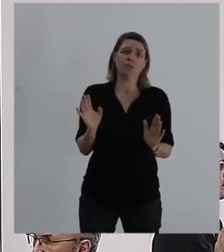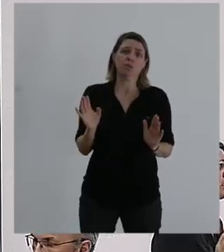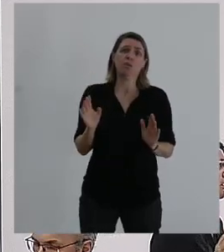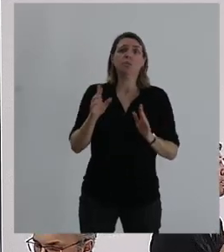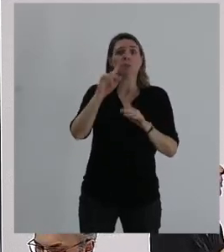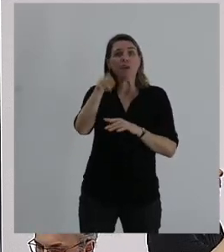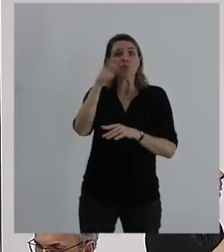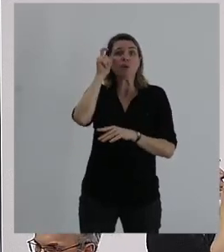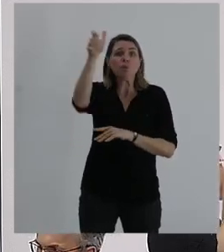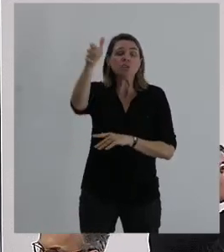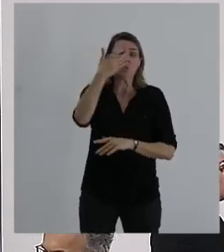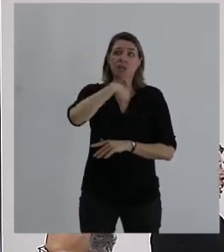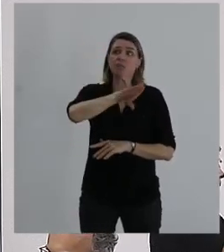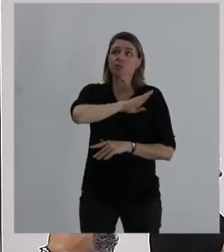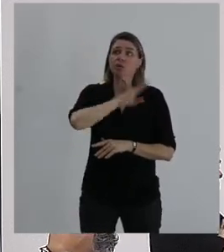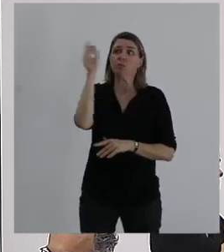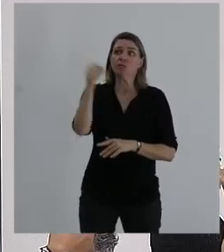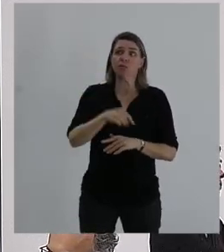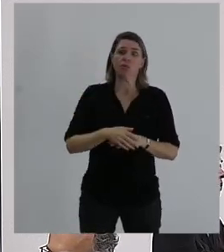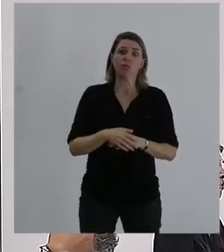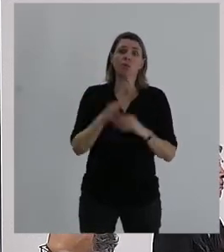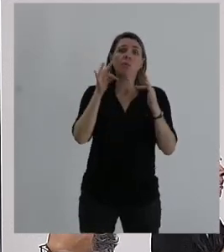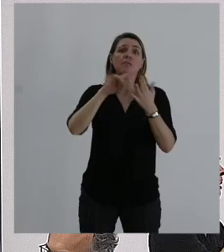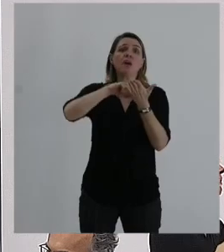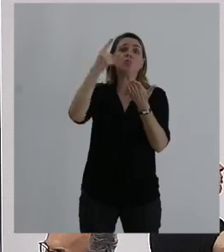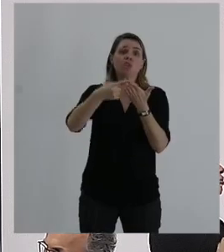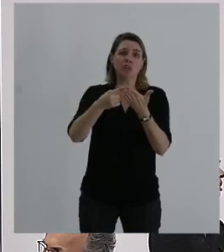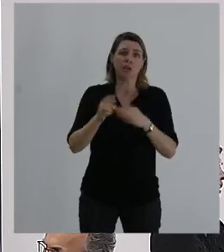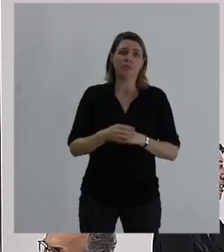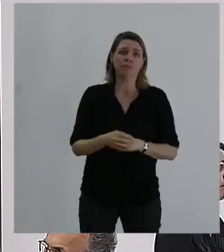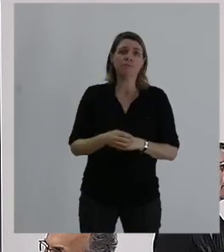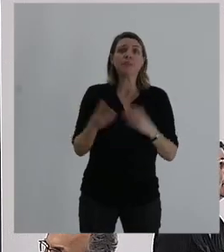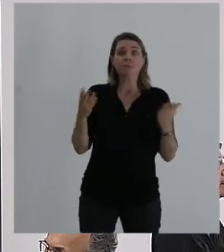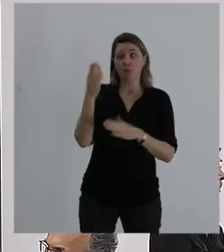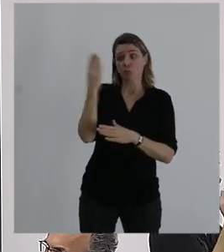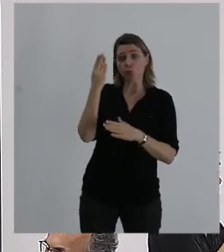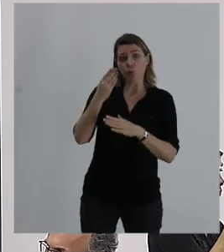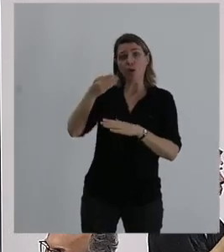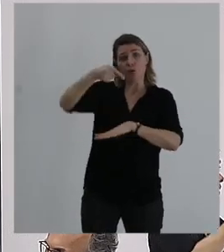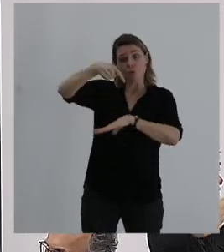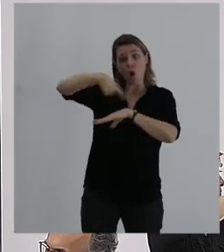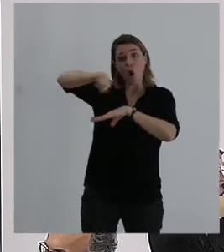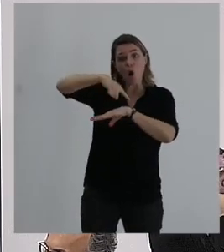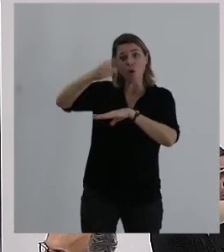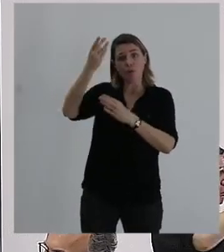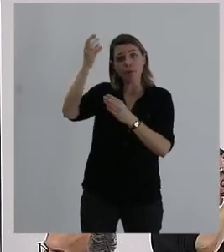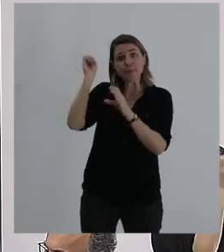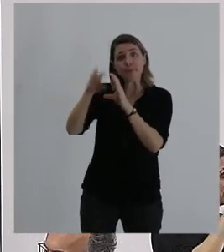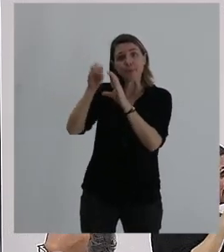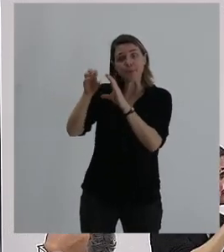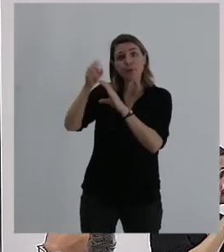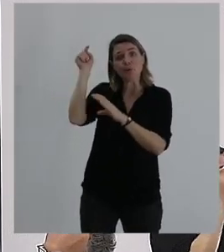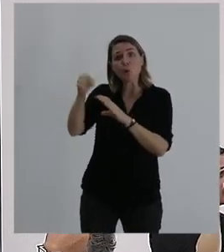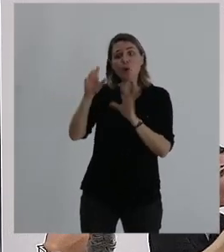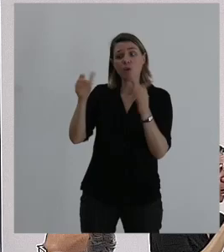dans une logique responsable, bien évidemment, sur le plan budgétaire. Mais là où il y a besoin d'y mettre des heures, il faut les mettre. C'est-à-dire que c'est